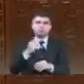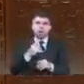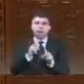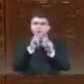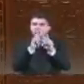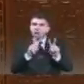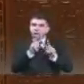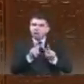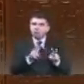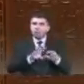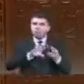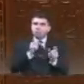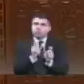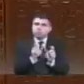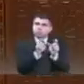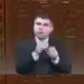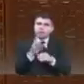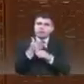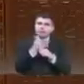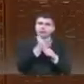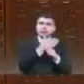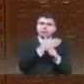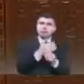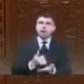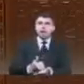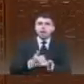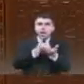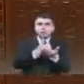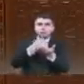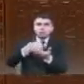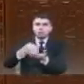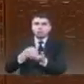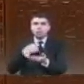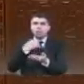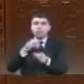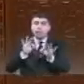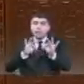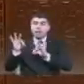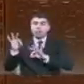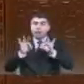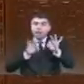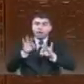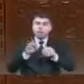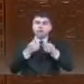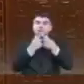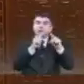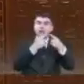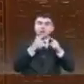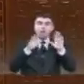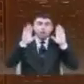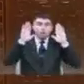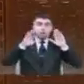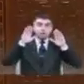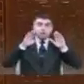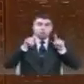وعداء للدبلوماسية دينا وهالدول الإقامة قامت مع عدد إجراءات مثلاً لحماية مثلاً المساجد دينا